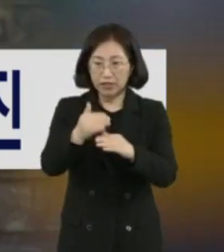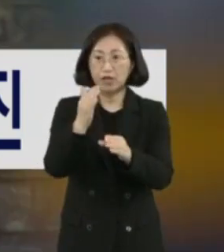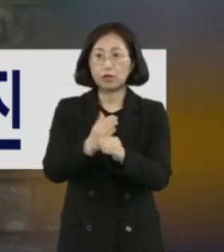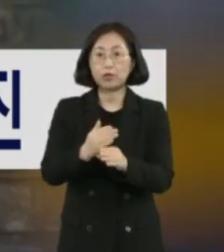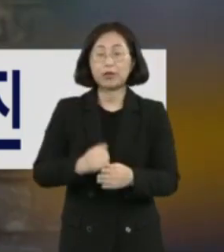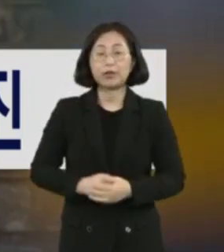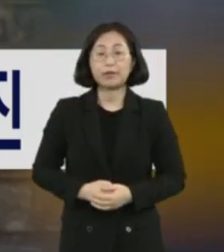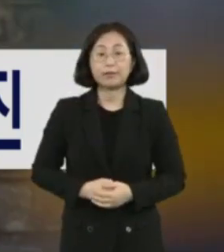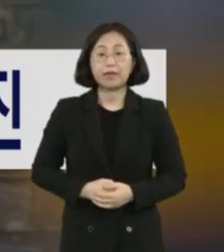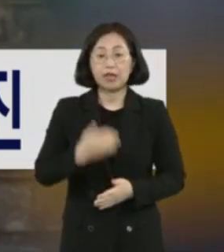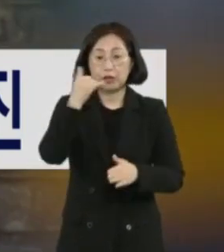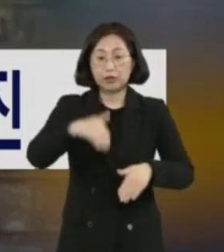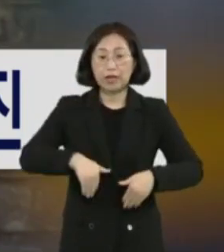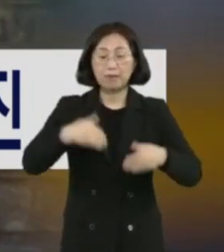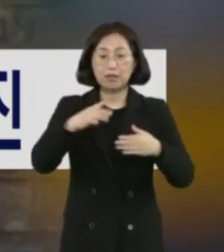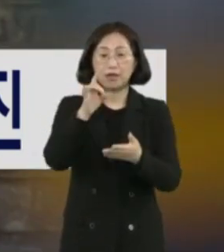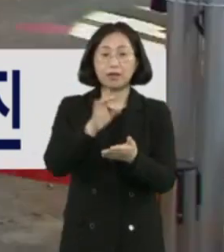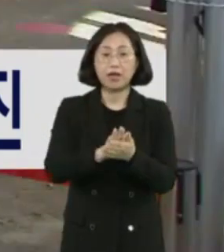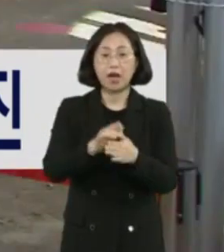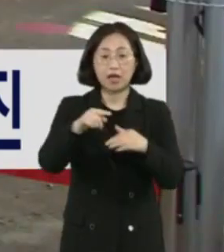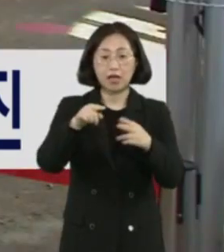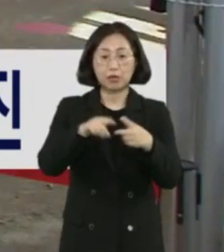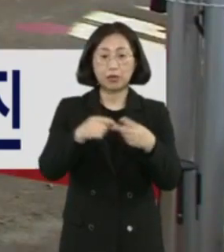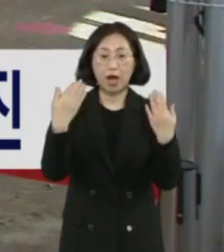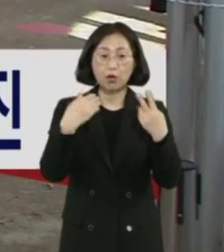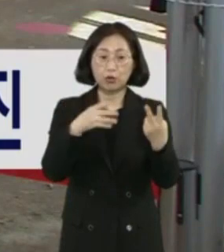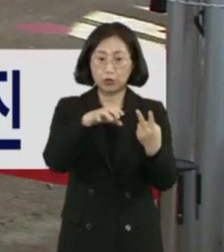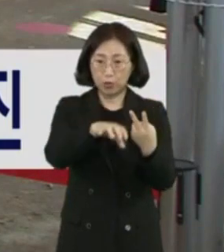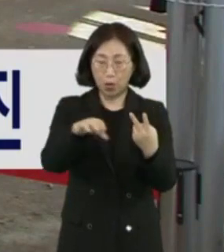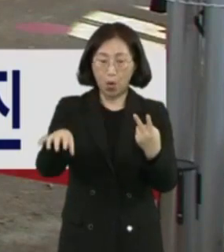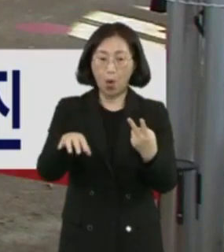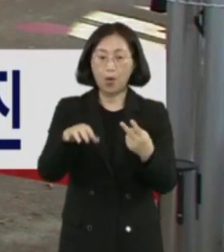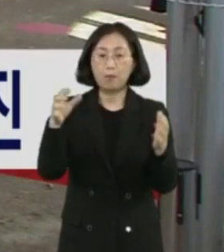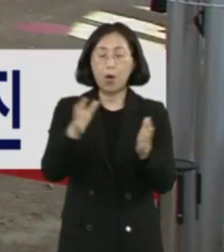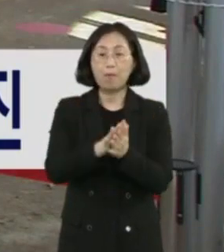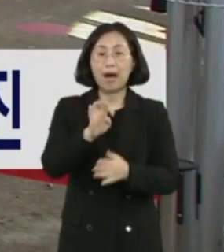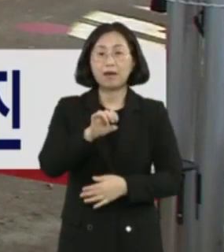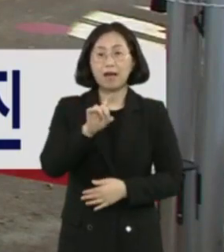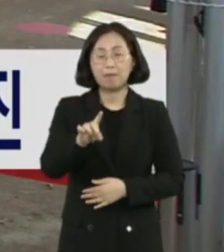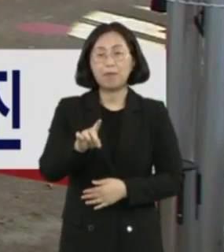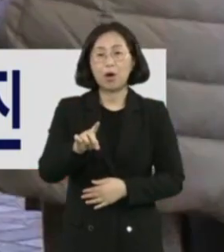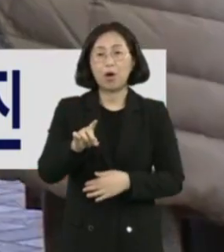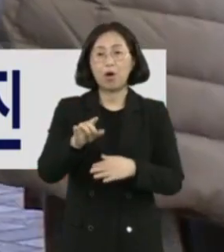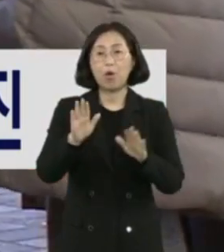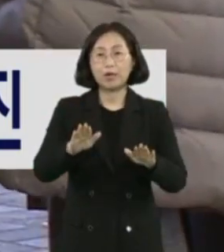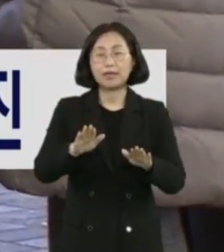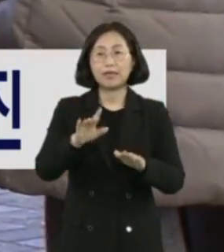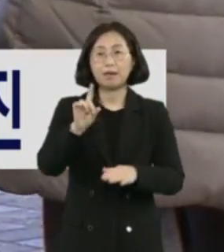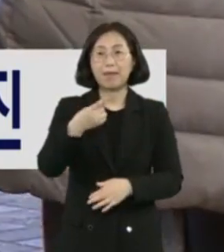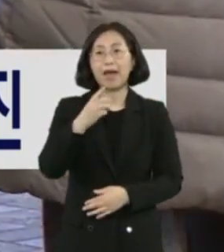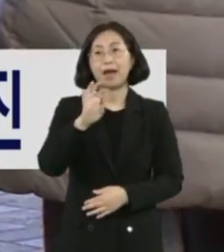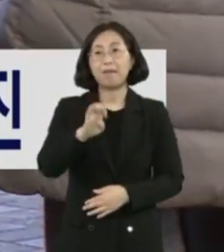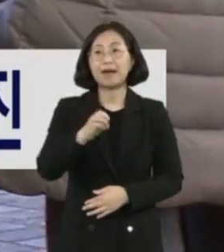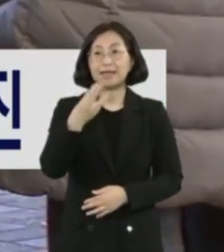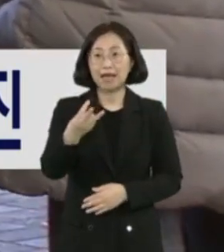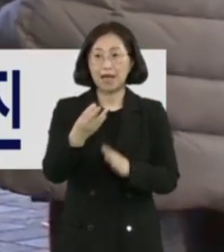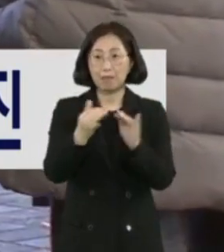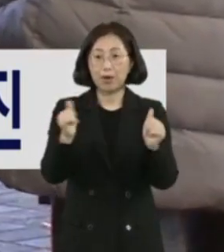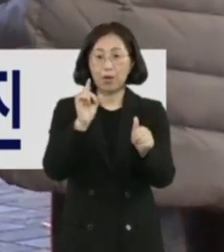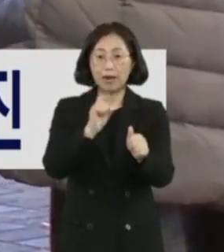중입니다. 충남에선 천안의 초등학교 두 곳을 포함해 41명이 발생해 모두 143명의 확진자가